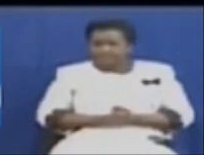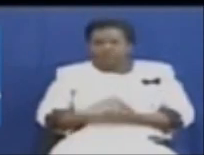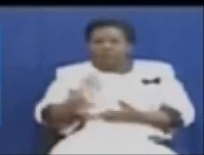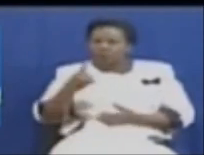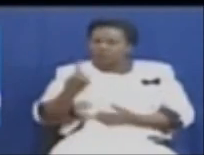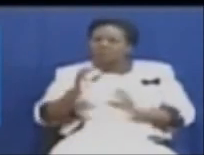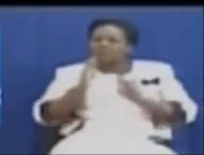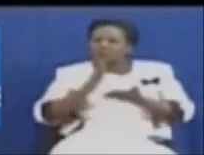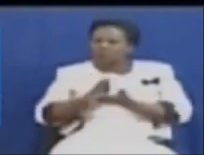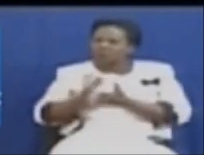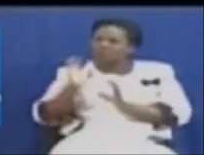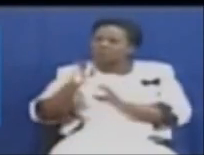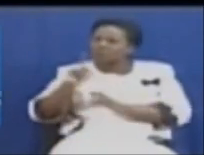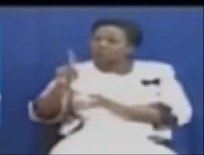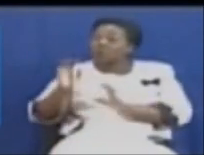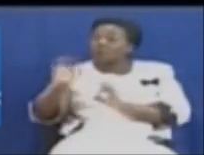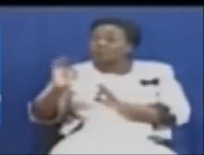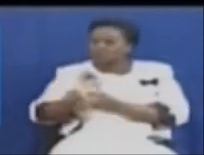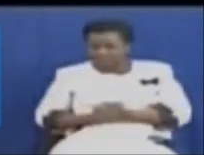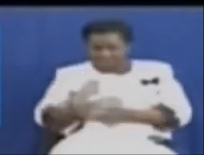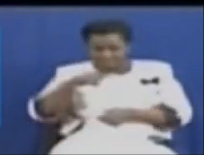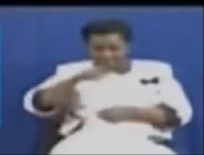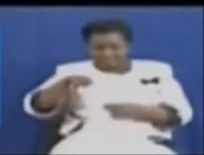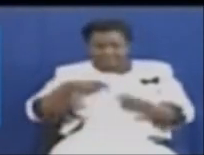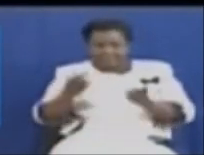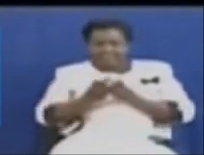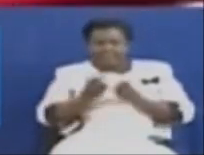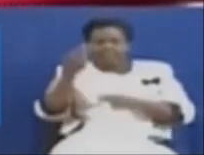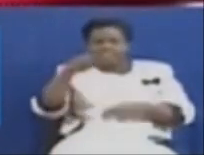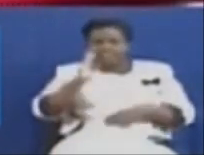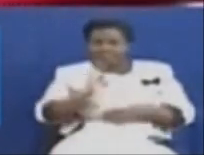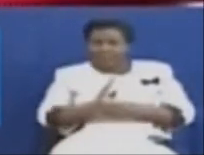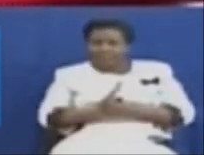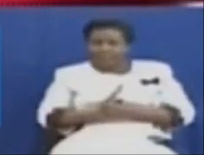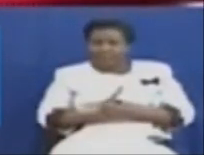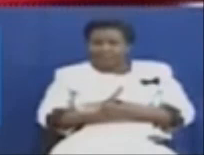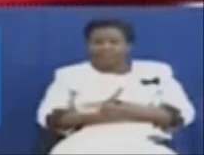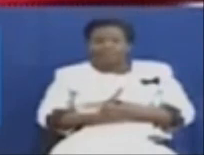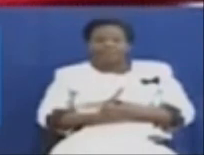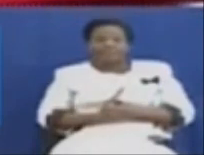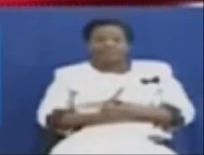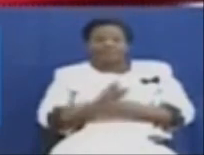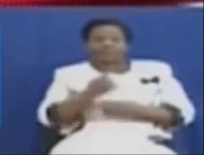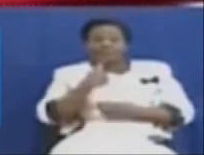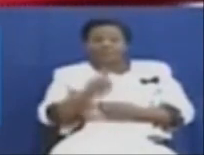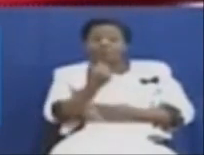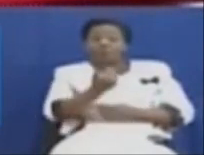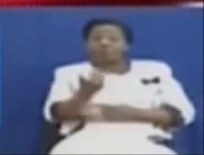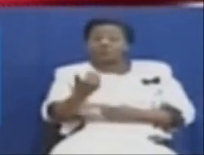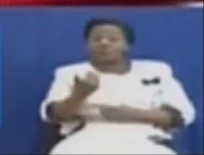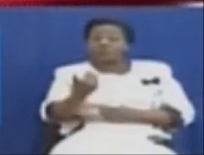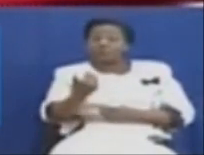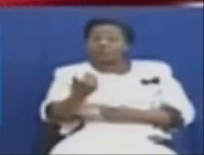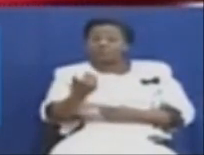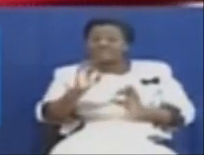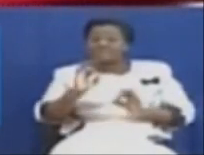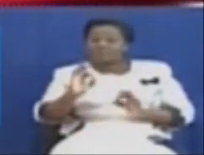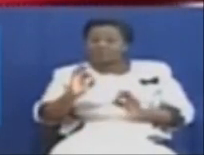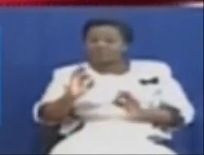Na umeonesha kabisa changamoto bado ni kubwa ya watoto wa mitaani. Je, serikali haioni umuhimu